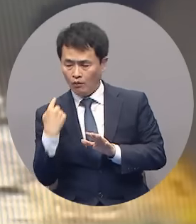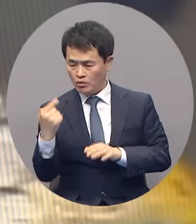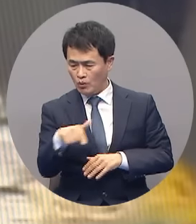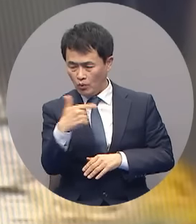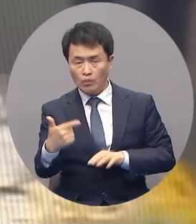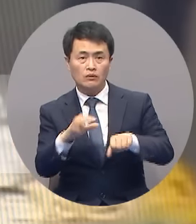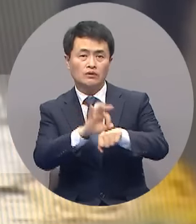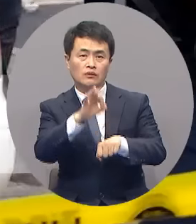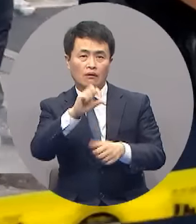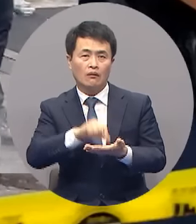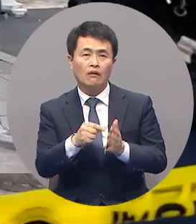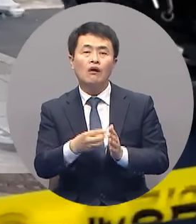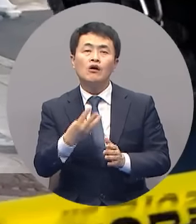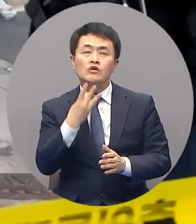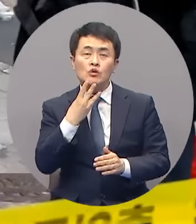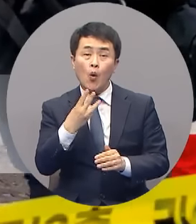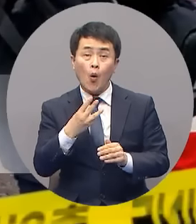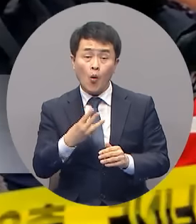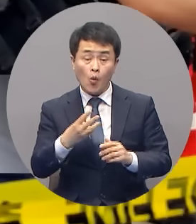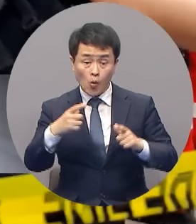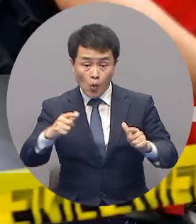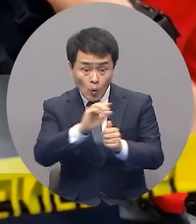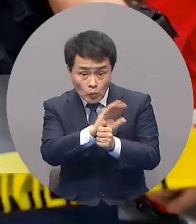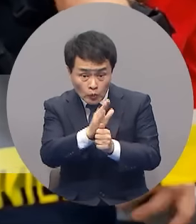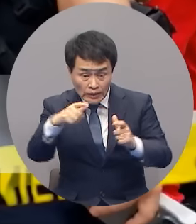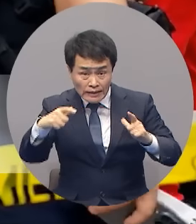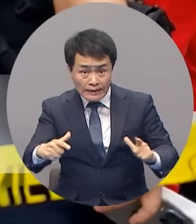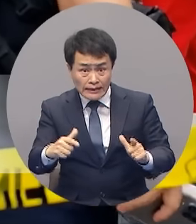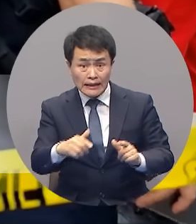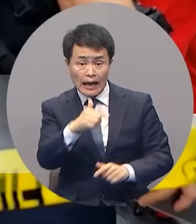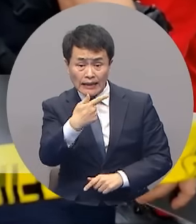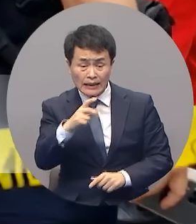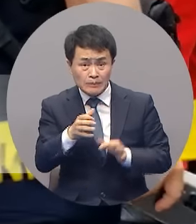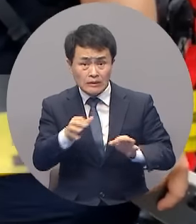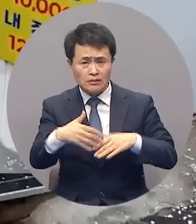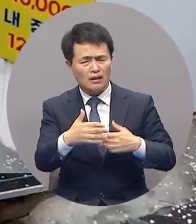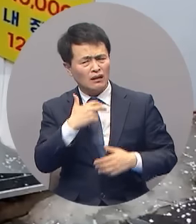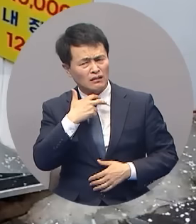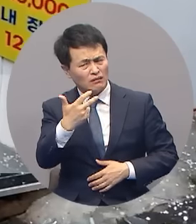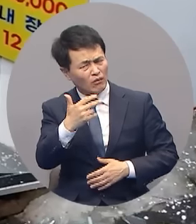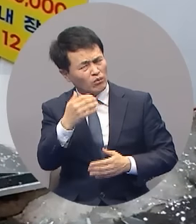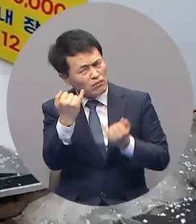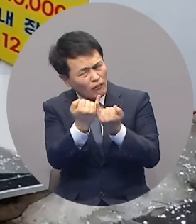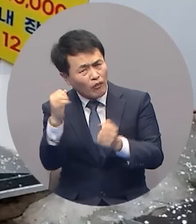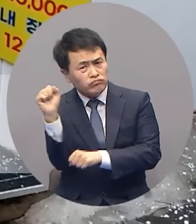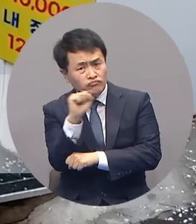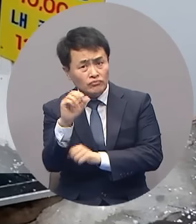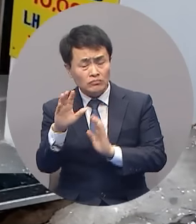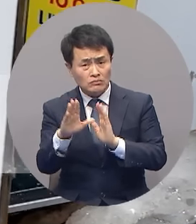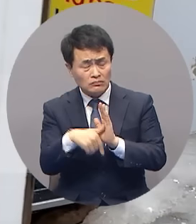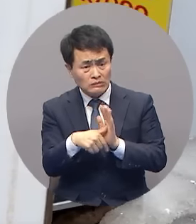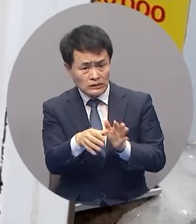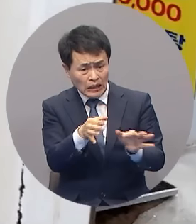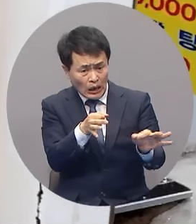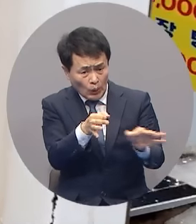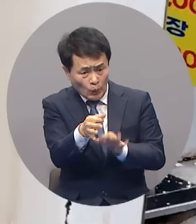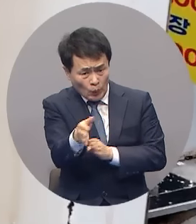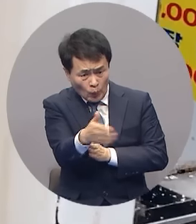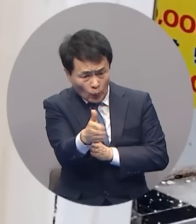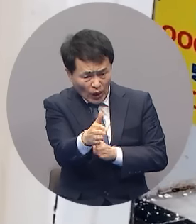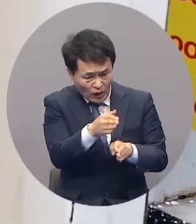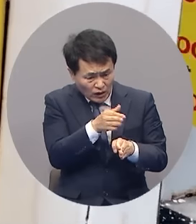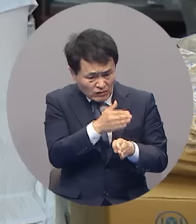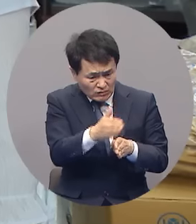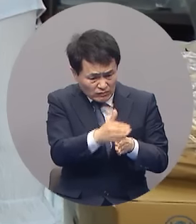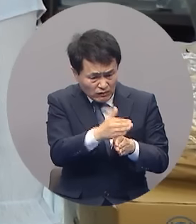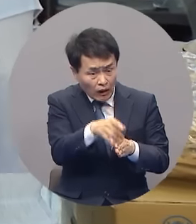오전 10시쯤 서울 동작구 남성 사기 시장에서 70대 후반 여성 운전자가 몰던 승용차가 횟집으로 돌진하는 사고가